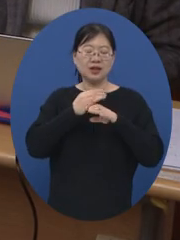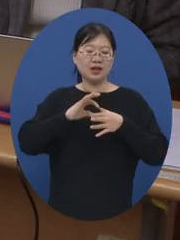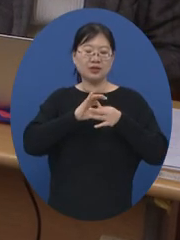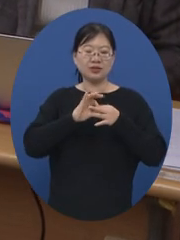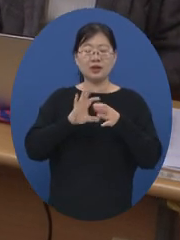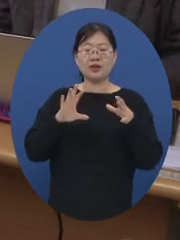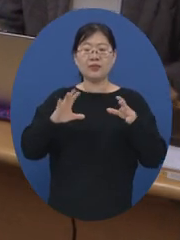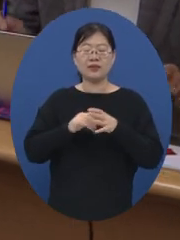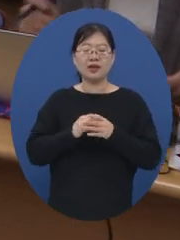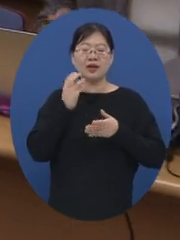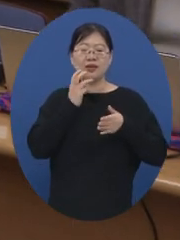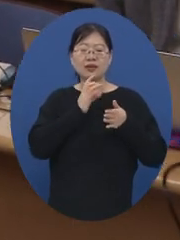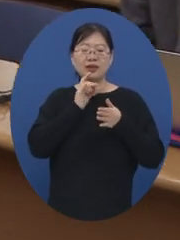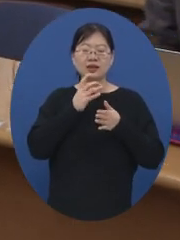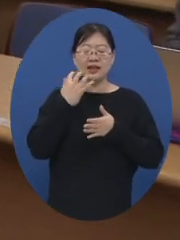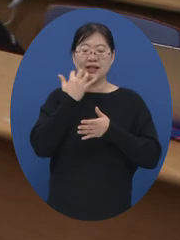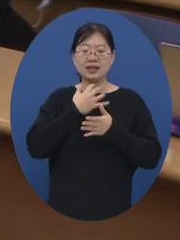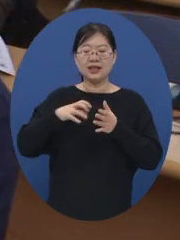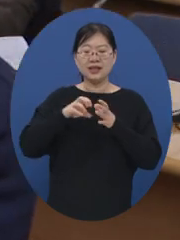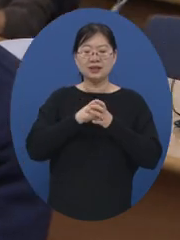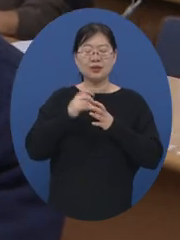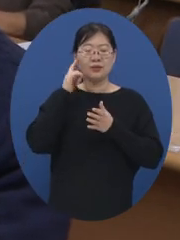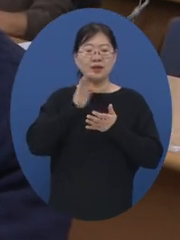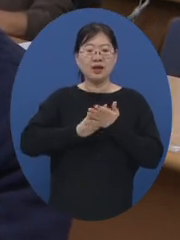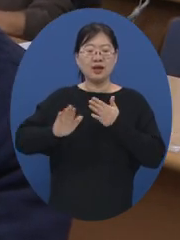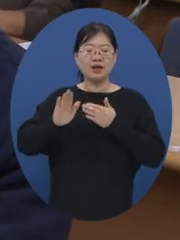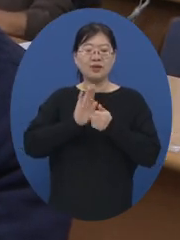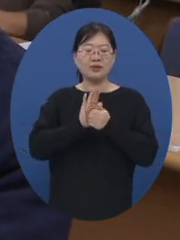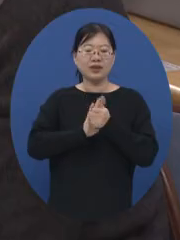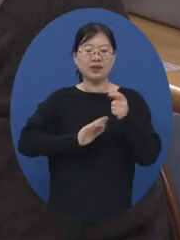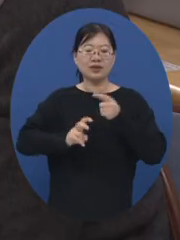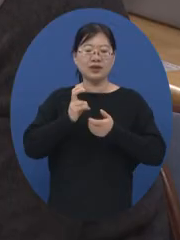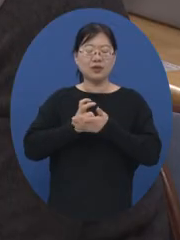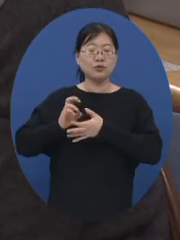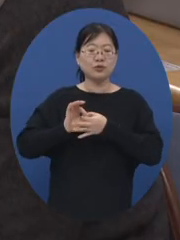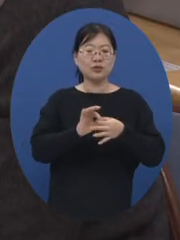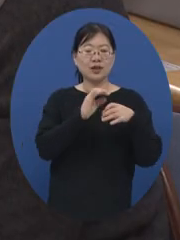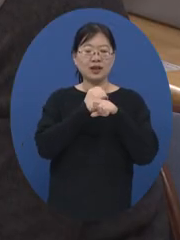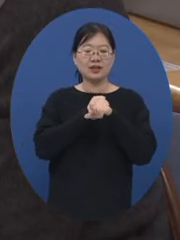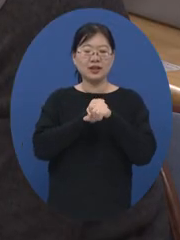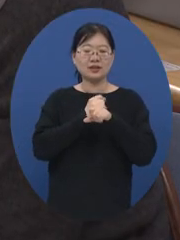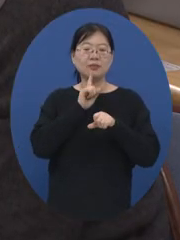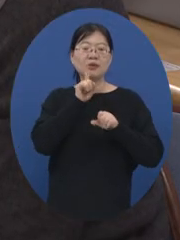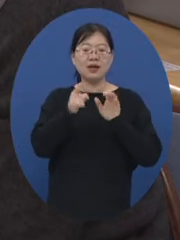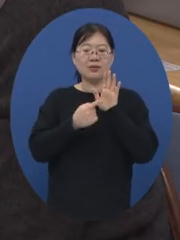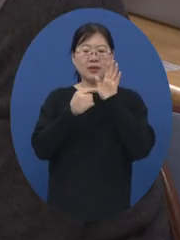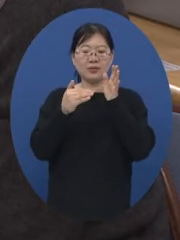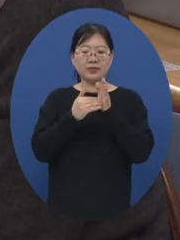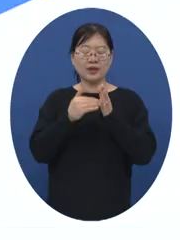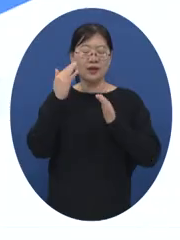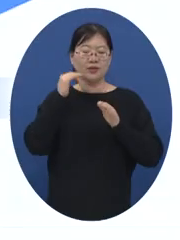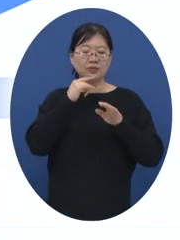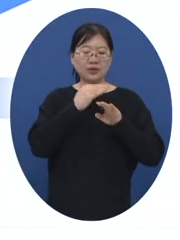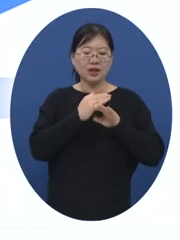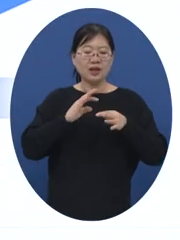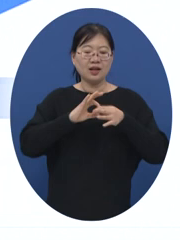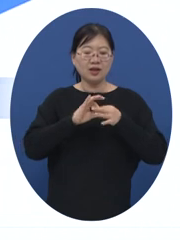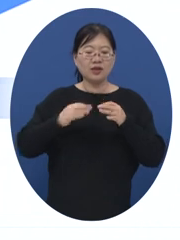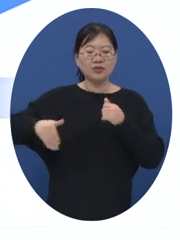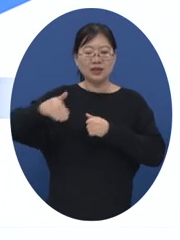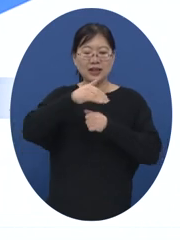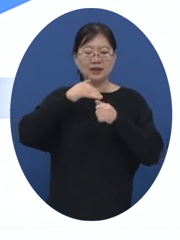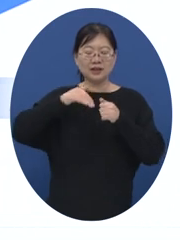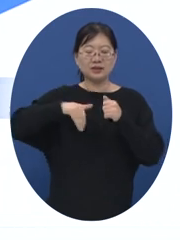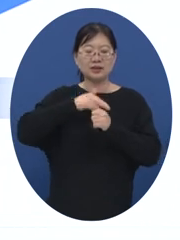굴하지 않고 경기도만의 색깔이 담긴 평화협력 정책을 꾸준히 추진하겠다는 뜻을 밝혔습니다. 남북관계를 둘러싼